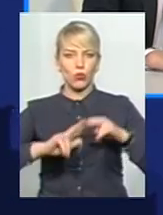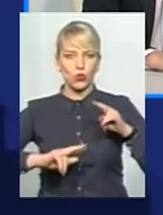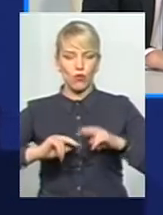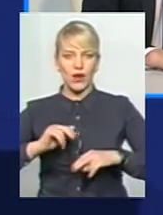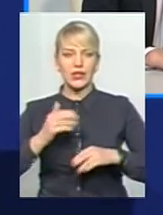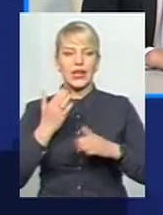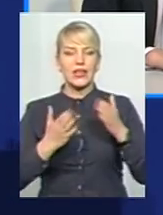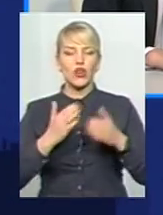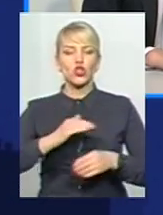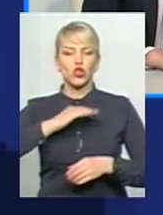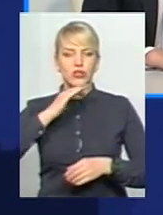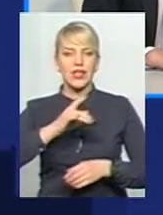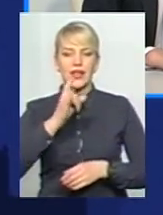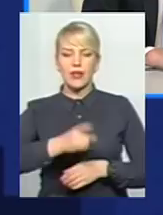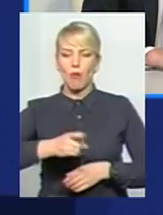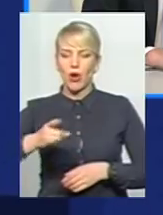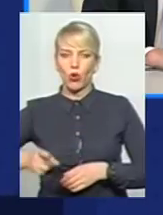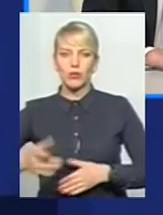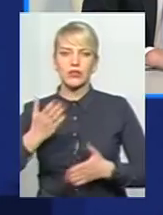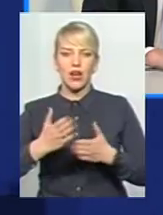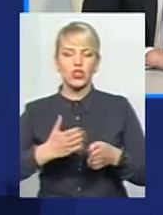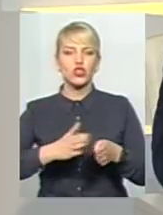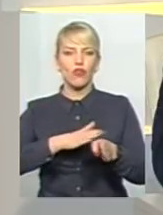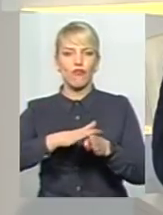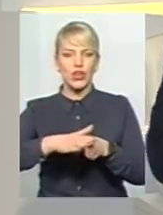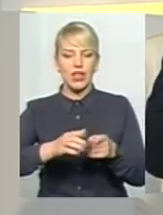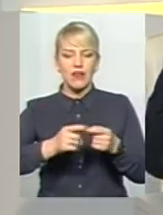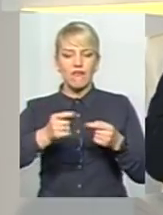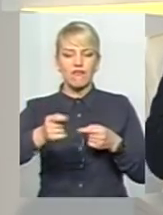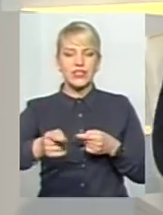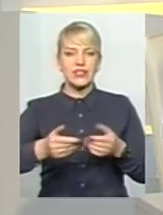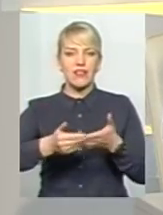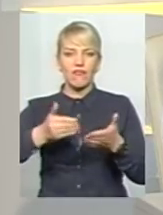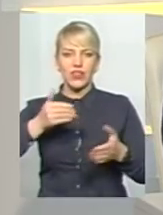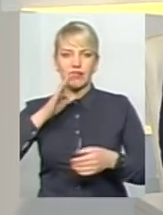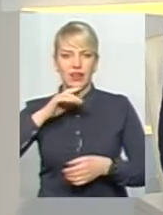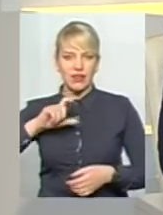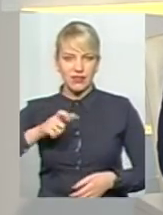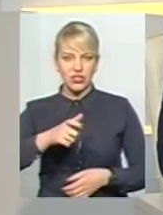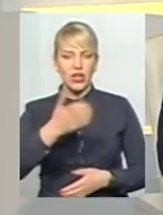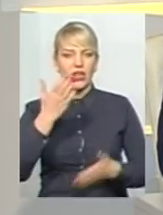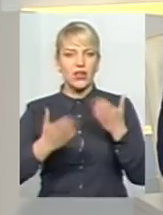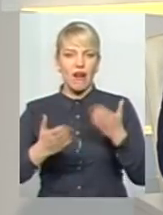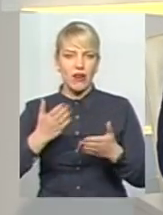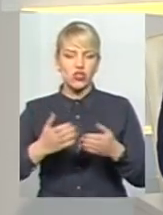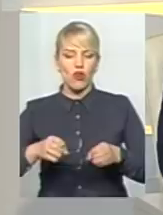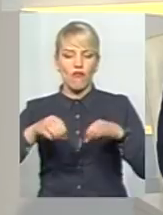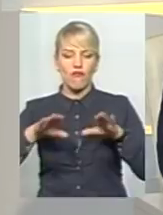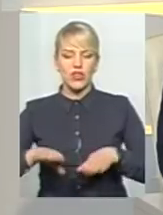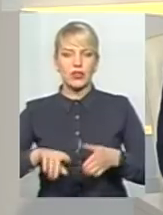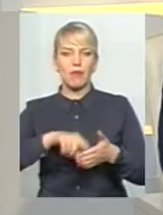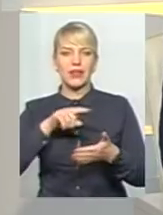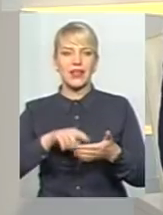кількість паркомісць, якщо дотримана відстань від головної артерії нашої Південного Бугу, якщо вирішене питання з інсоляцією